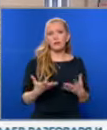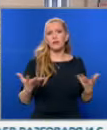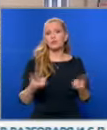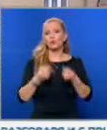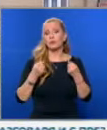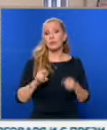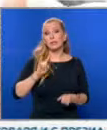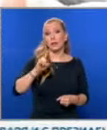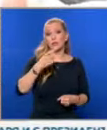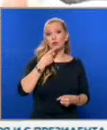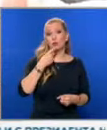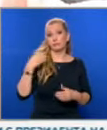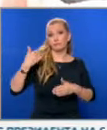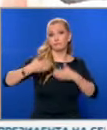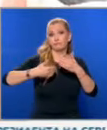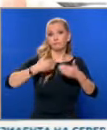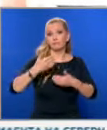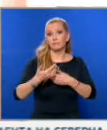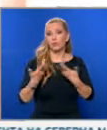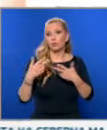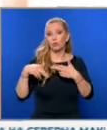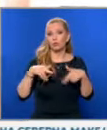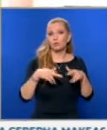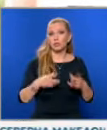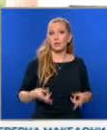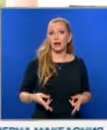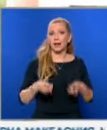отнеме около 10 години. Докато се търсят временни